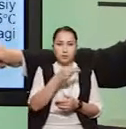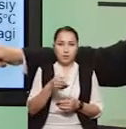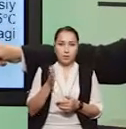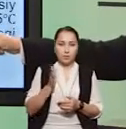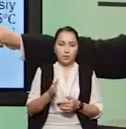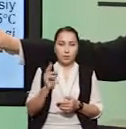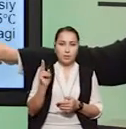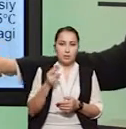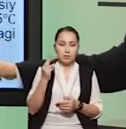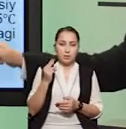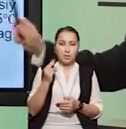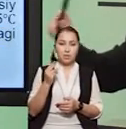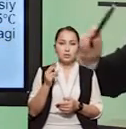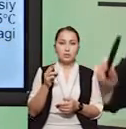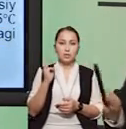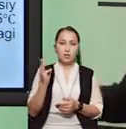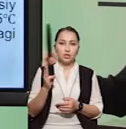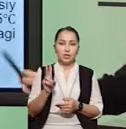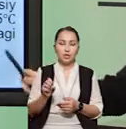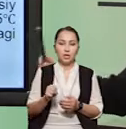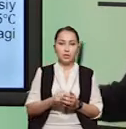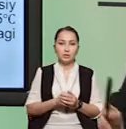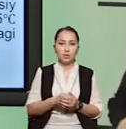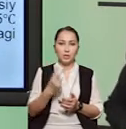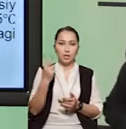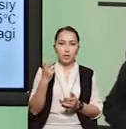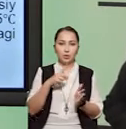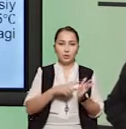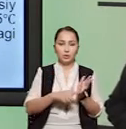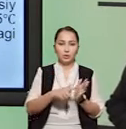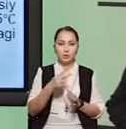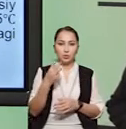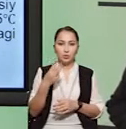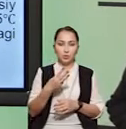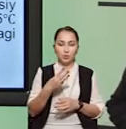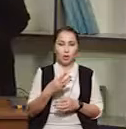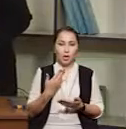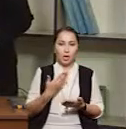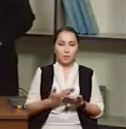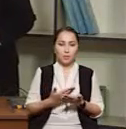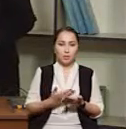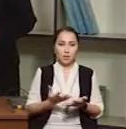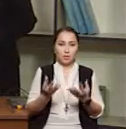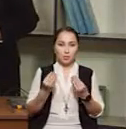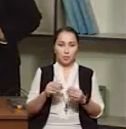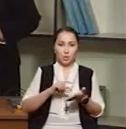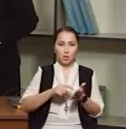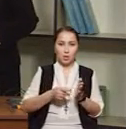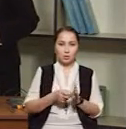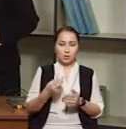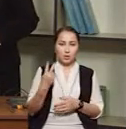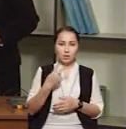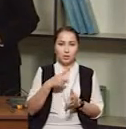teng bo'ladi Selsiy shkalasidagi qiymatiga qo'shiladi 273 ni. Masalan olaylik,